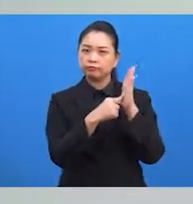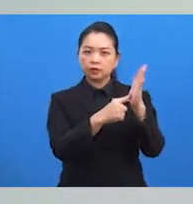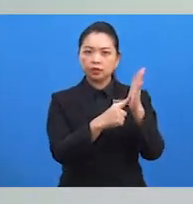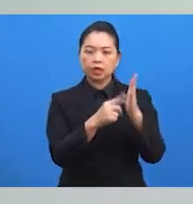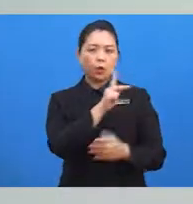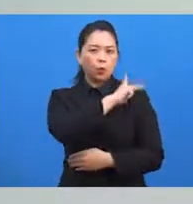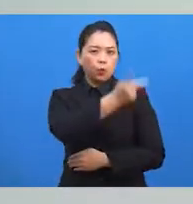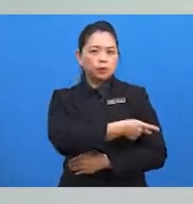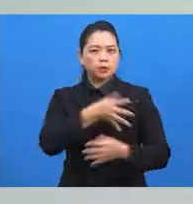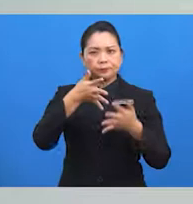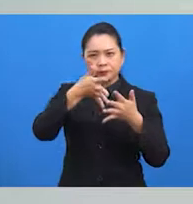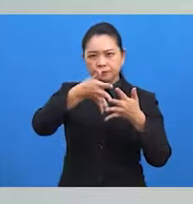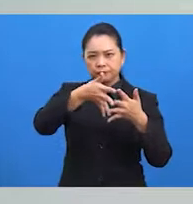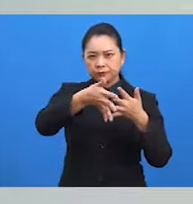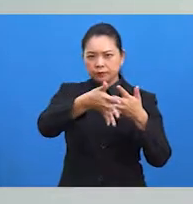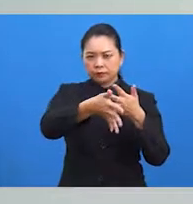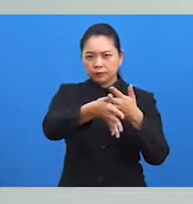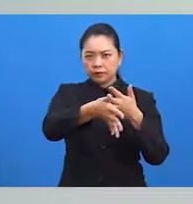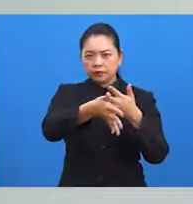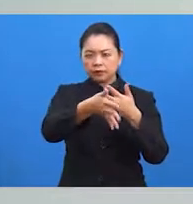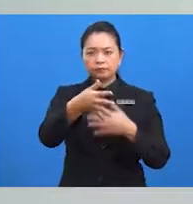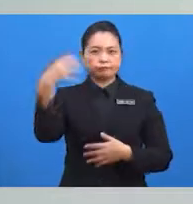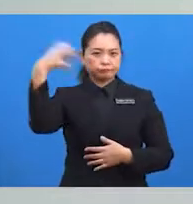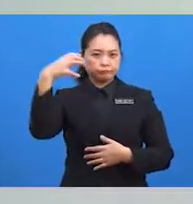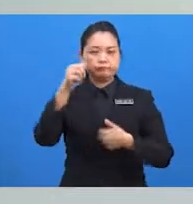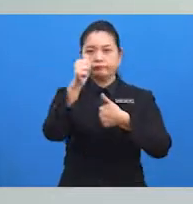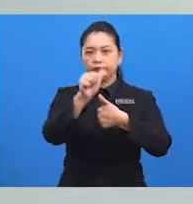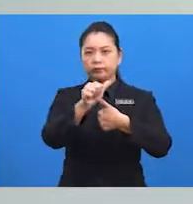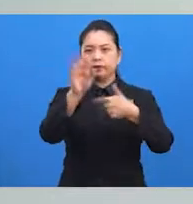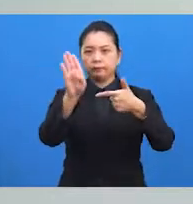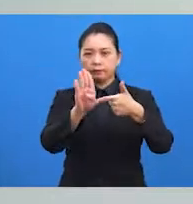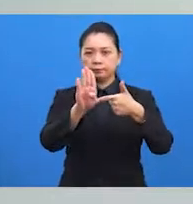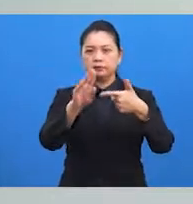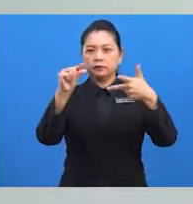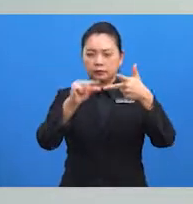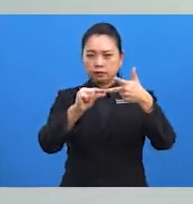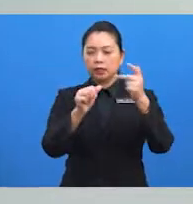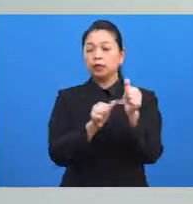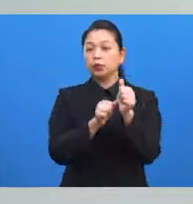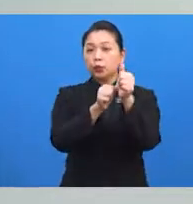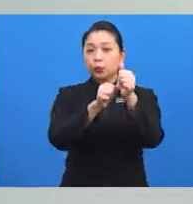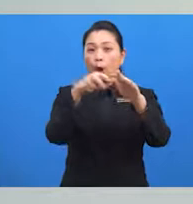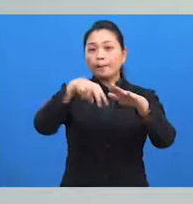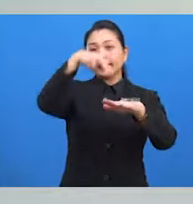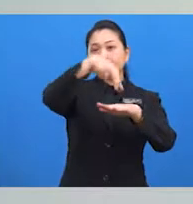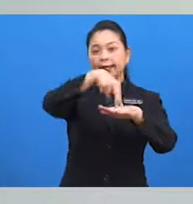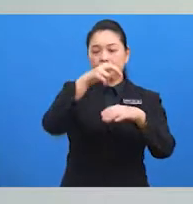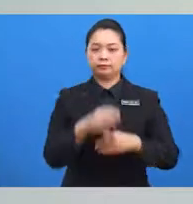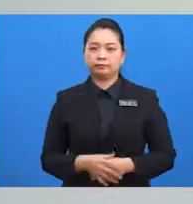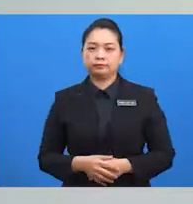kuasa penebusan sinaran alfa beta dan gamma mengikut tertib